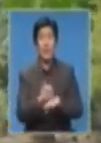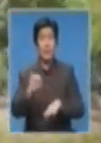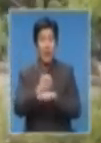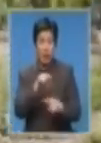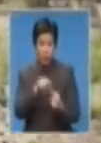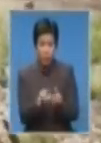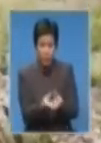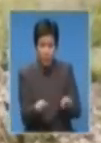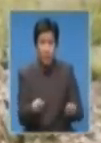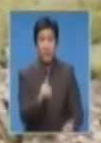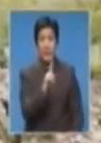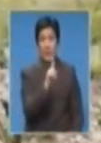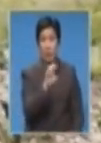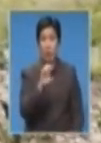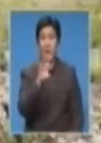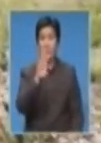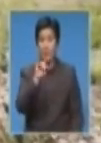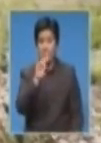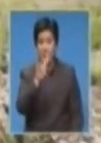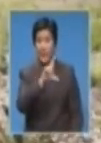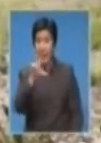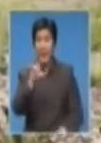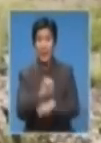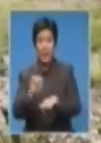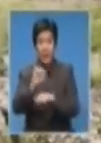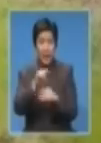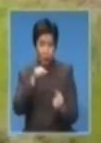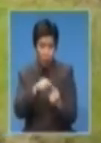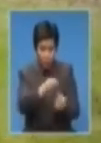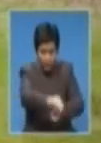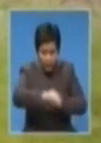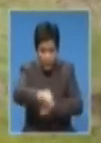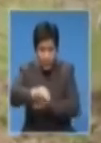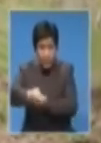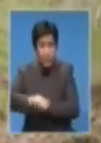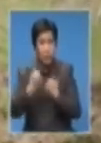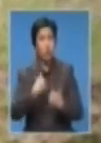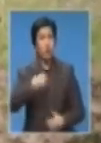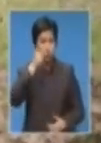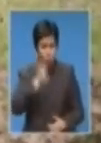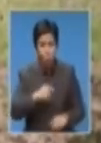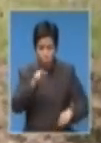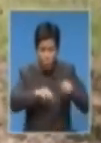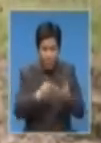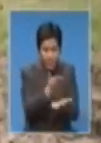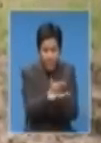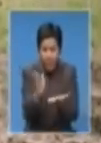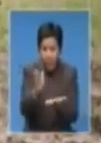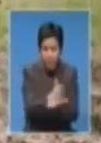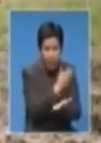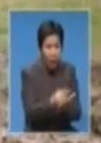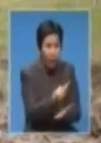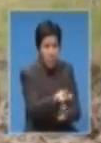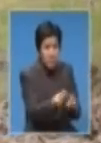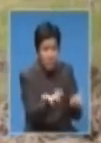ษตรทั้ง147ล้านนะครับล้านไร่นะฮะเพราะนั้นก็เกือบครึ่งนึงนะครับเพราะนั้นต้องมีการดูแลการจัดสรร